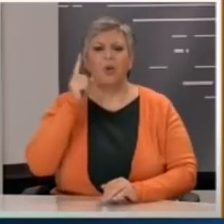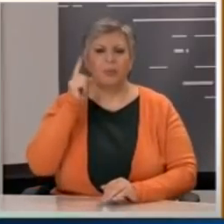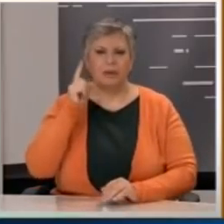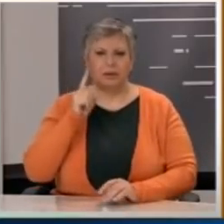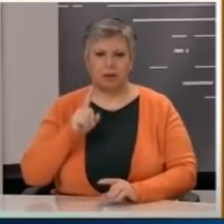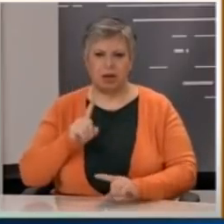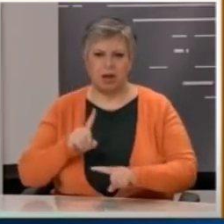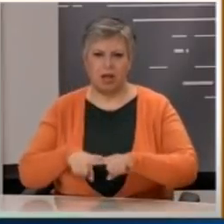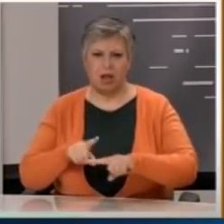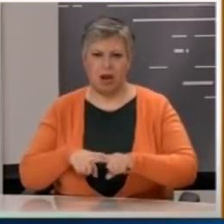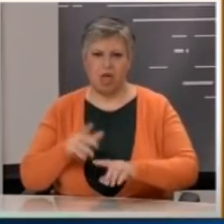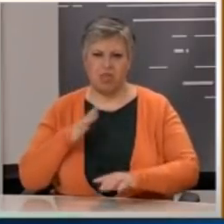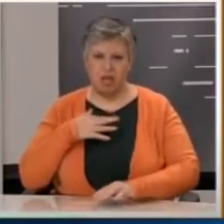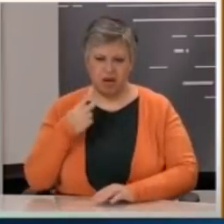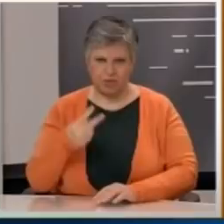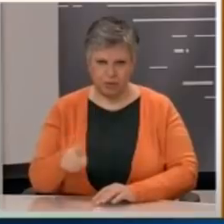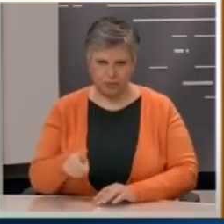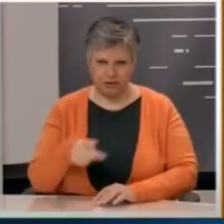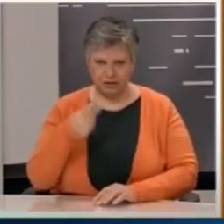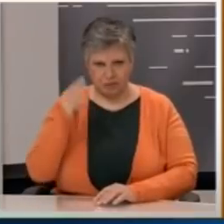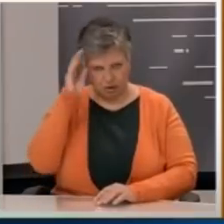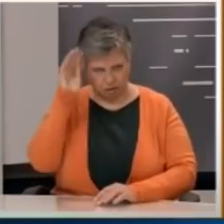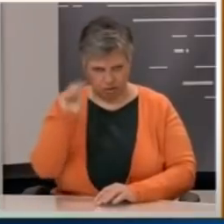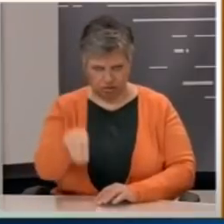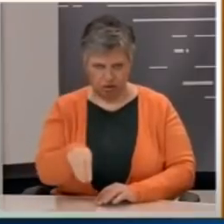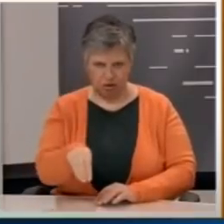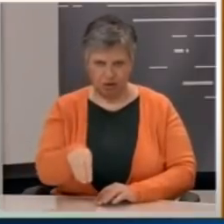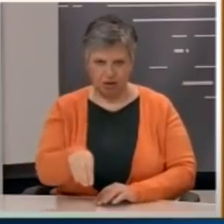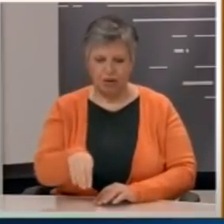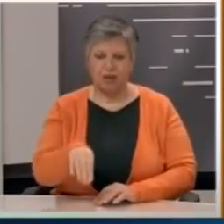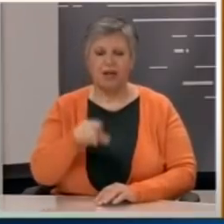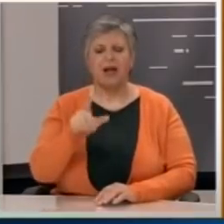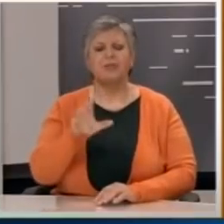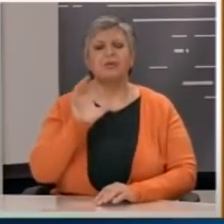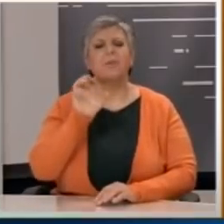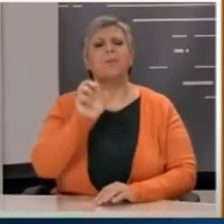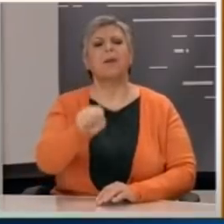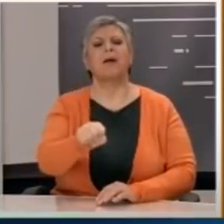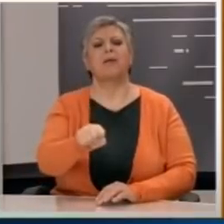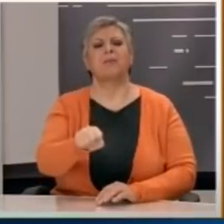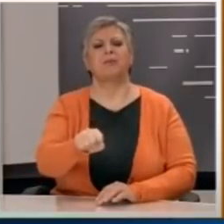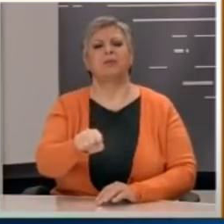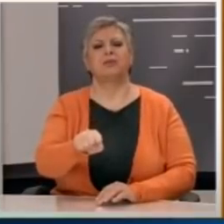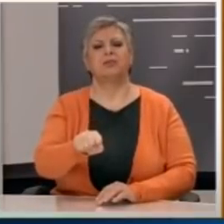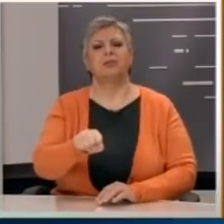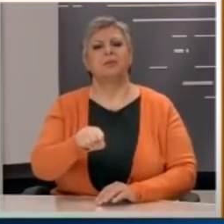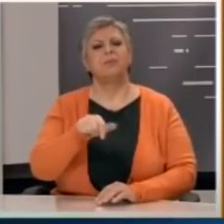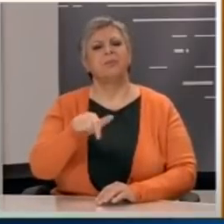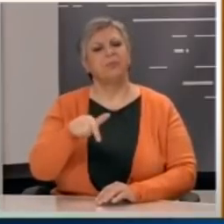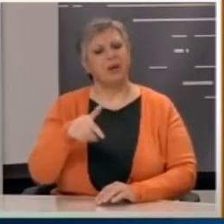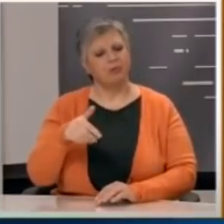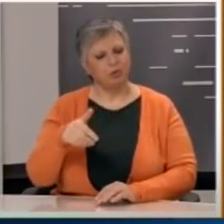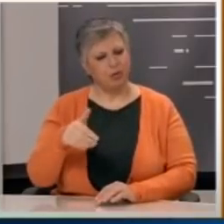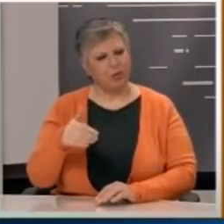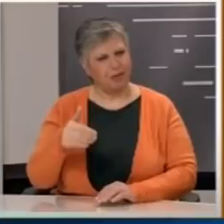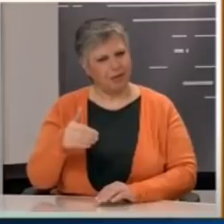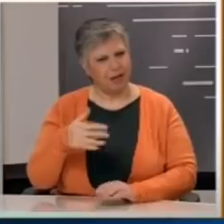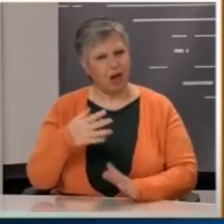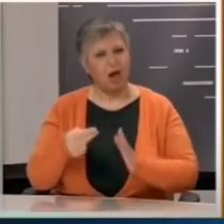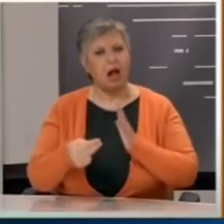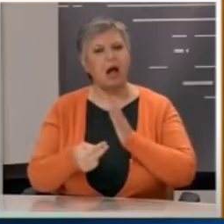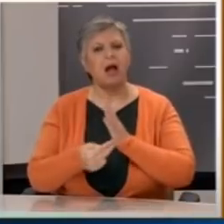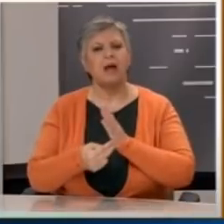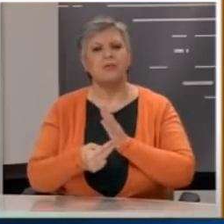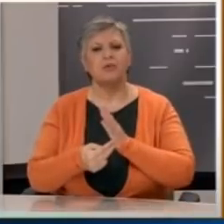ηλίθιοι. Τα αντιλαμβάνονται. Δηλαδή η τάση σας λίγο πριν τον Αύγουστο που κρίνονται όλα